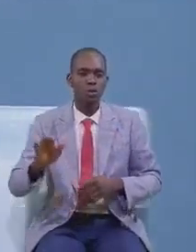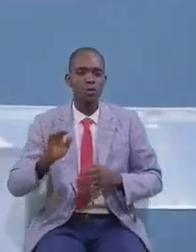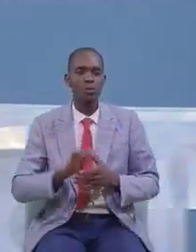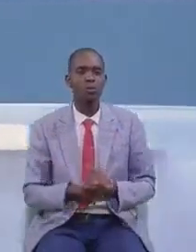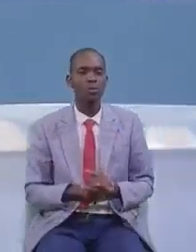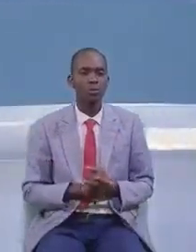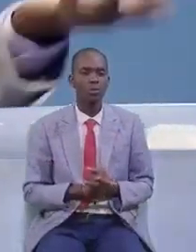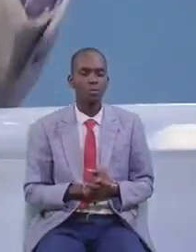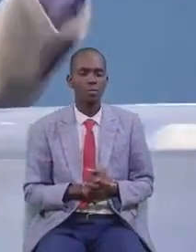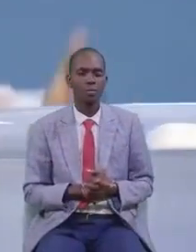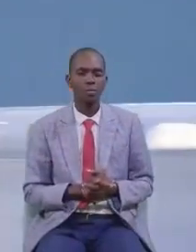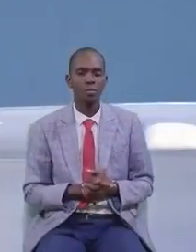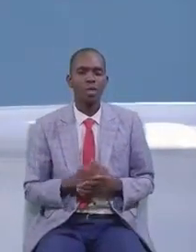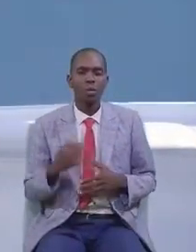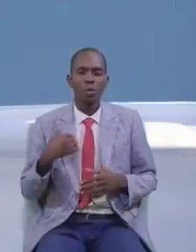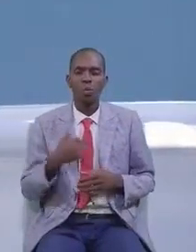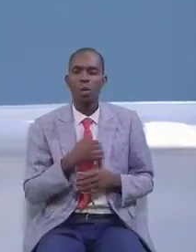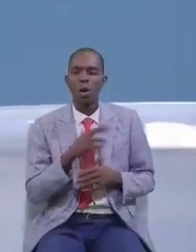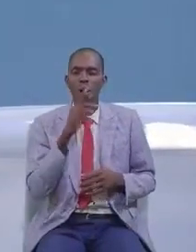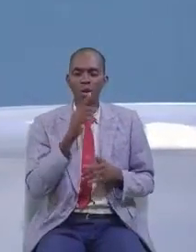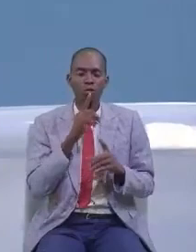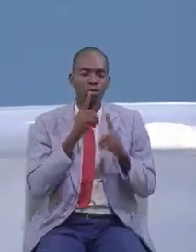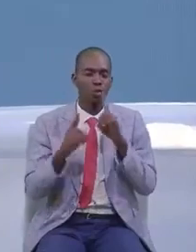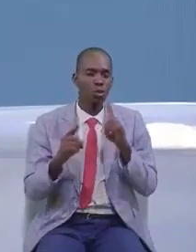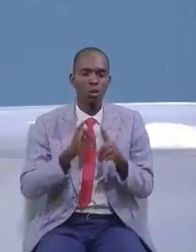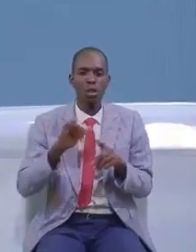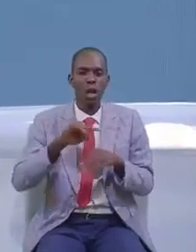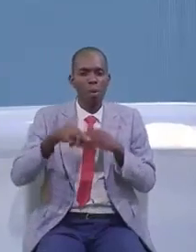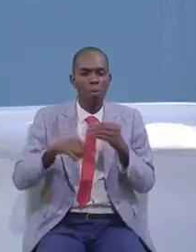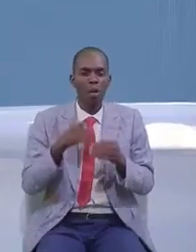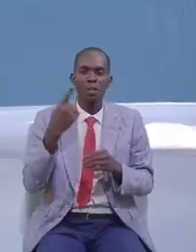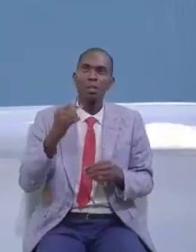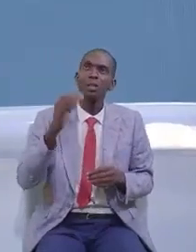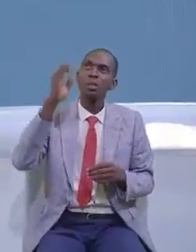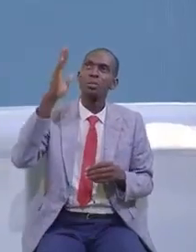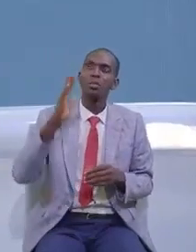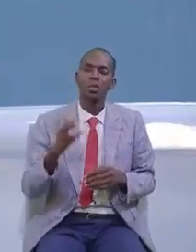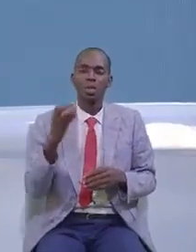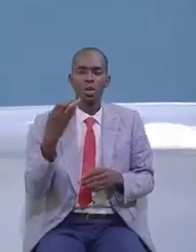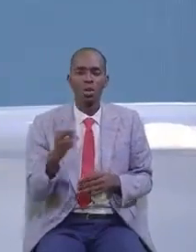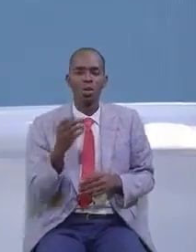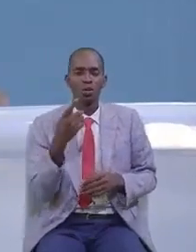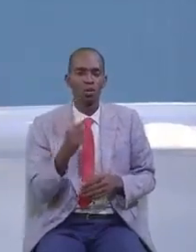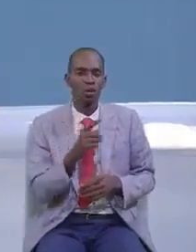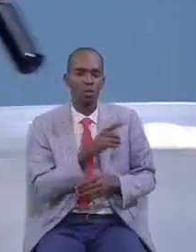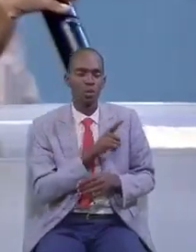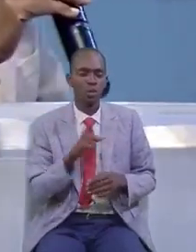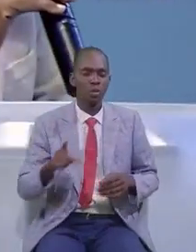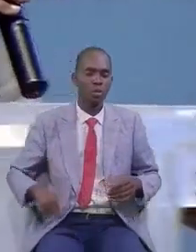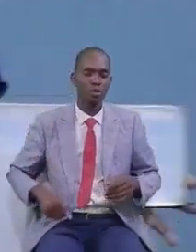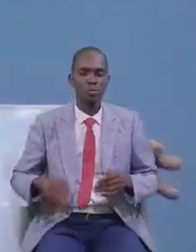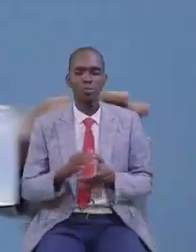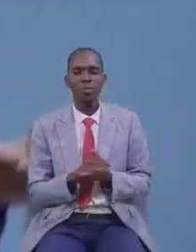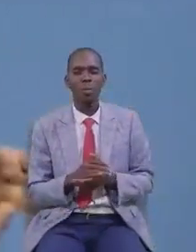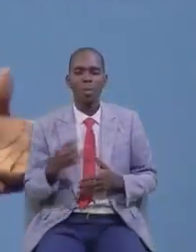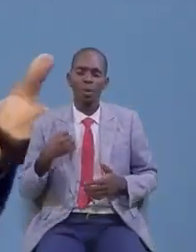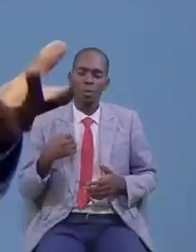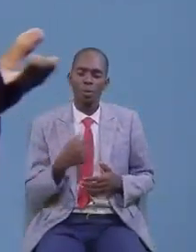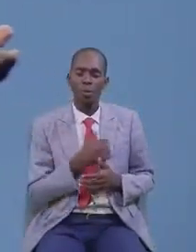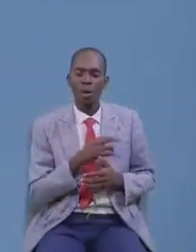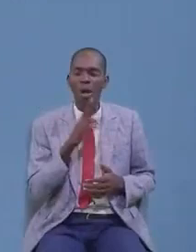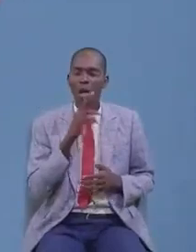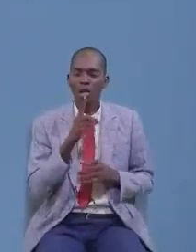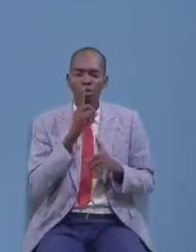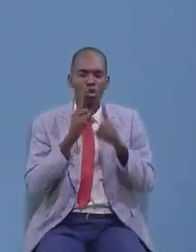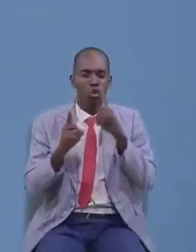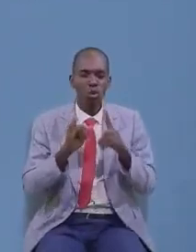గురించి మాట్లాడుకుంటున్నాం. We're talking about the ministers of the Lord. మనము ప్రభు యొక్క పరిచారకుల గురించి మాట్లాడుకుంటున్నాం. We're talking about the